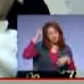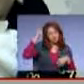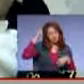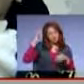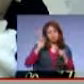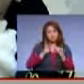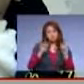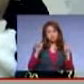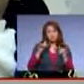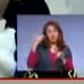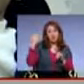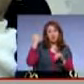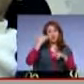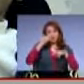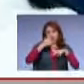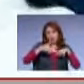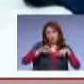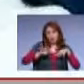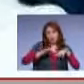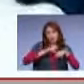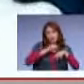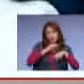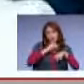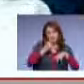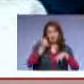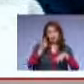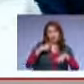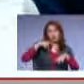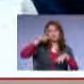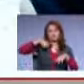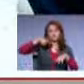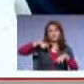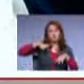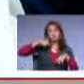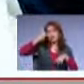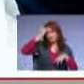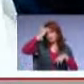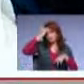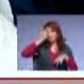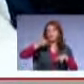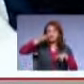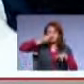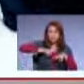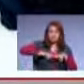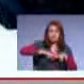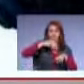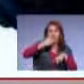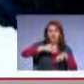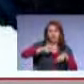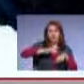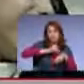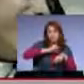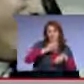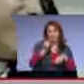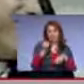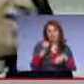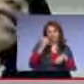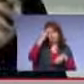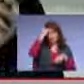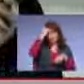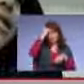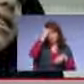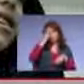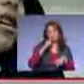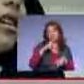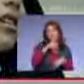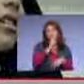لعملية ب16,000 جنيه وعملية تانية ب40,000 جنيه. اتكفلت بينا جمعية رسالة نور على نور